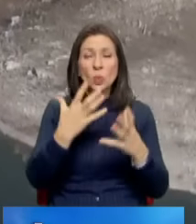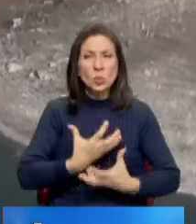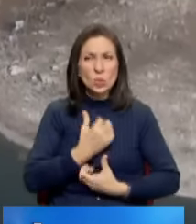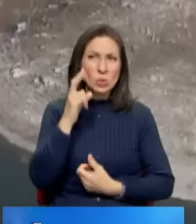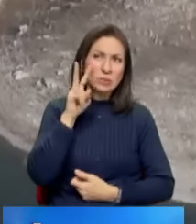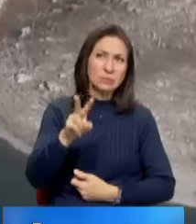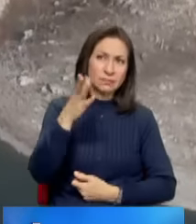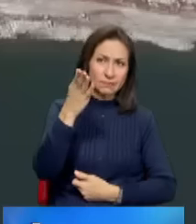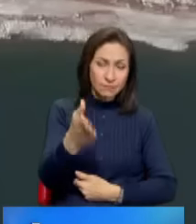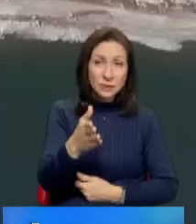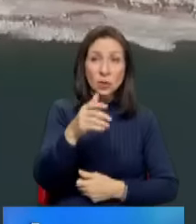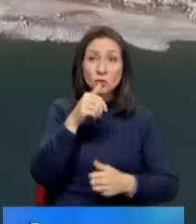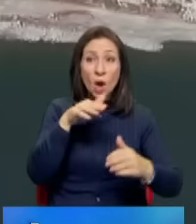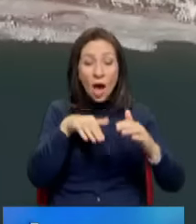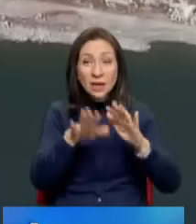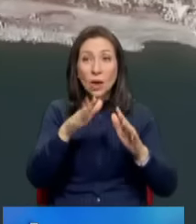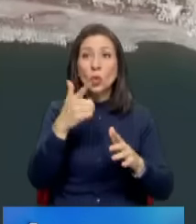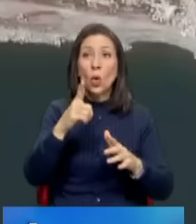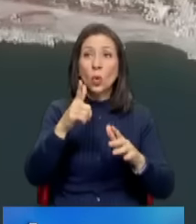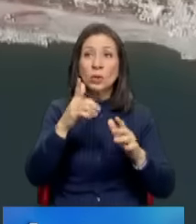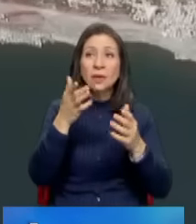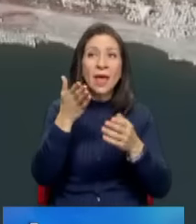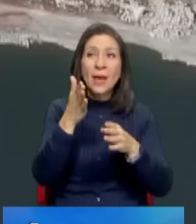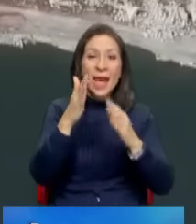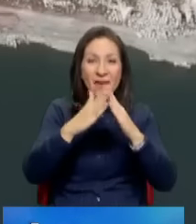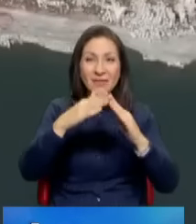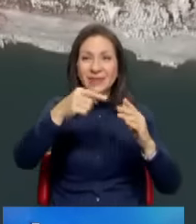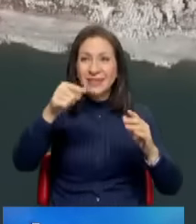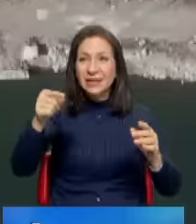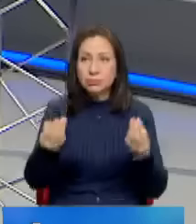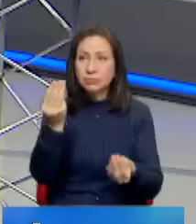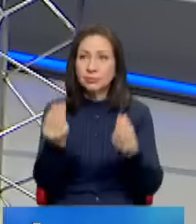havadan kaydedilirken su altında kalan köyün kalıntıları da ortaya çıktı.